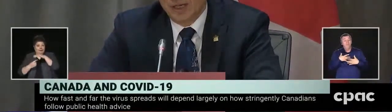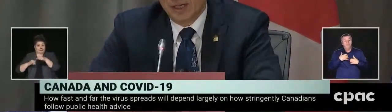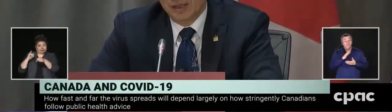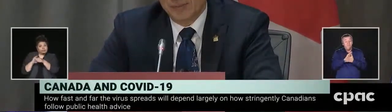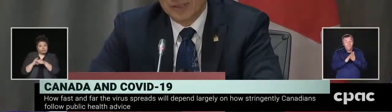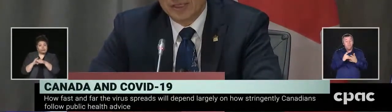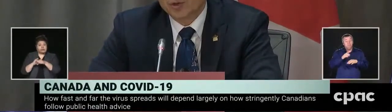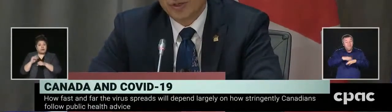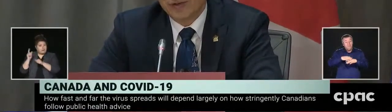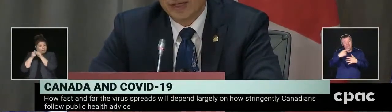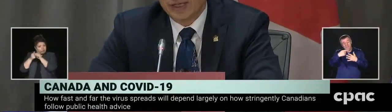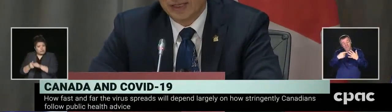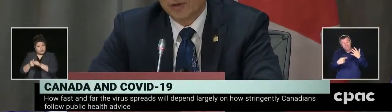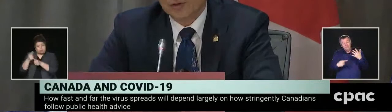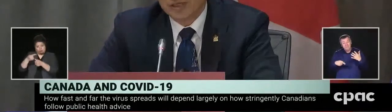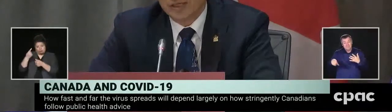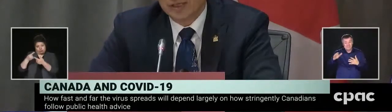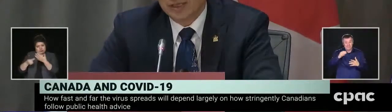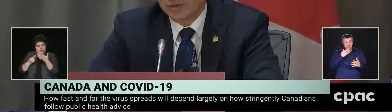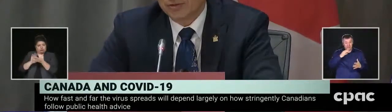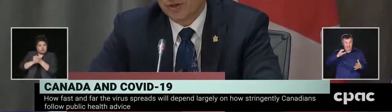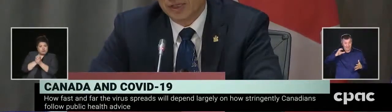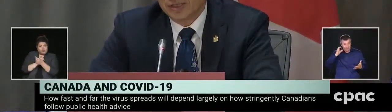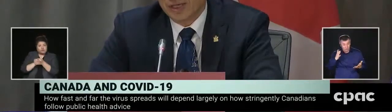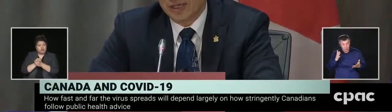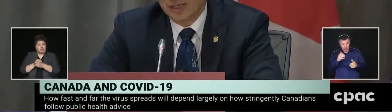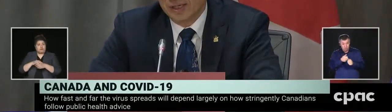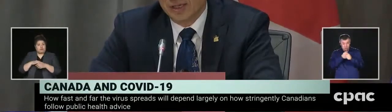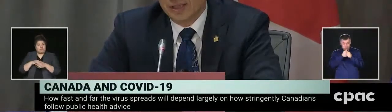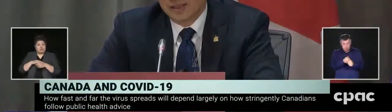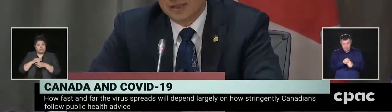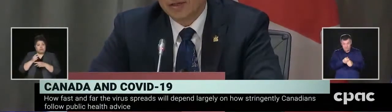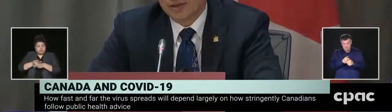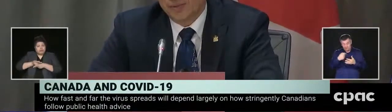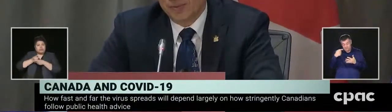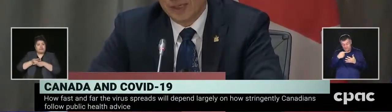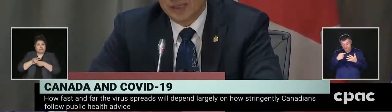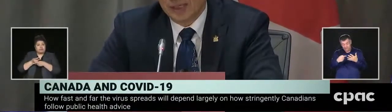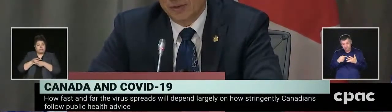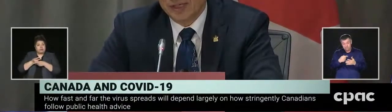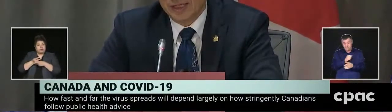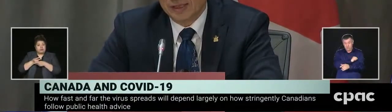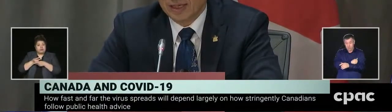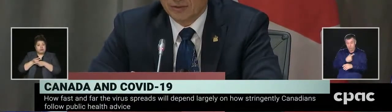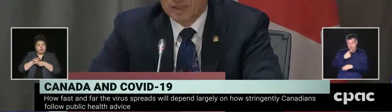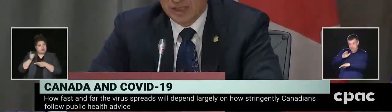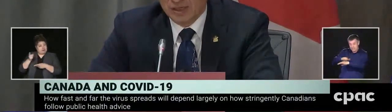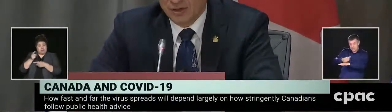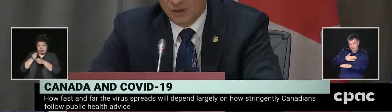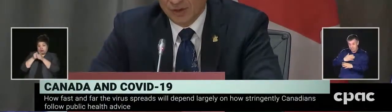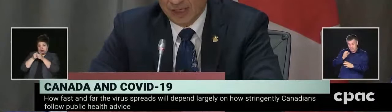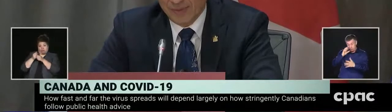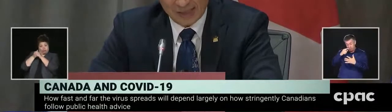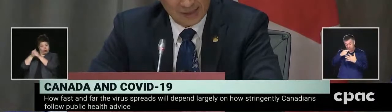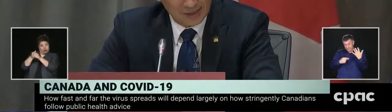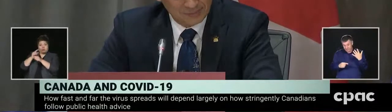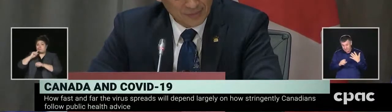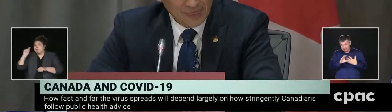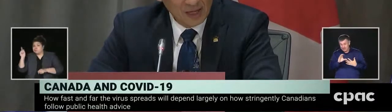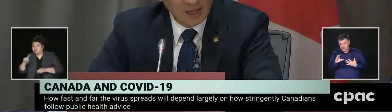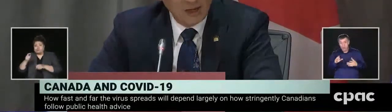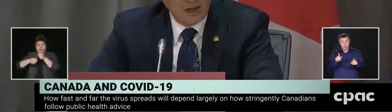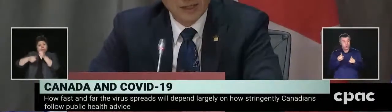vraiment suivre les consignes des autorités de santé publique au Canada et aussi au